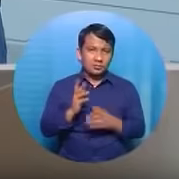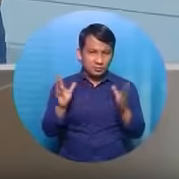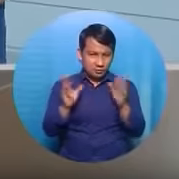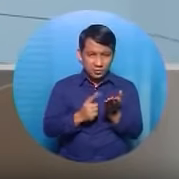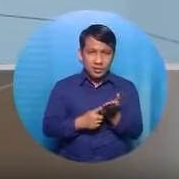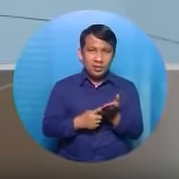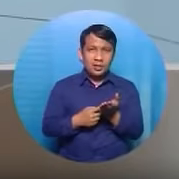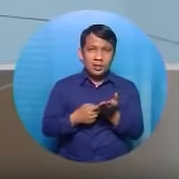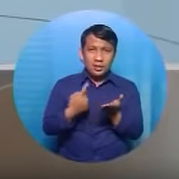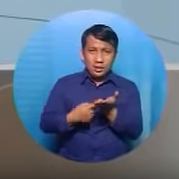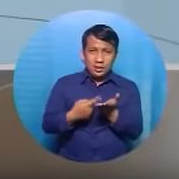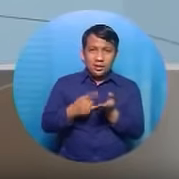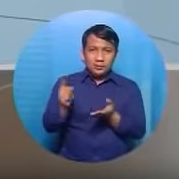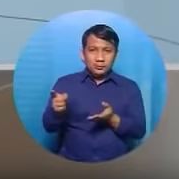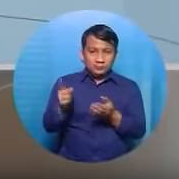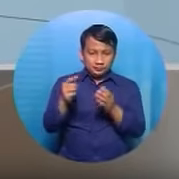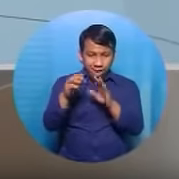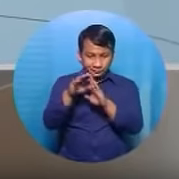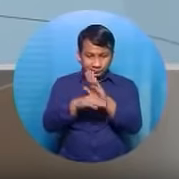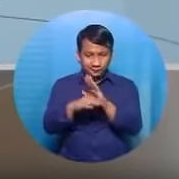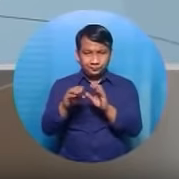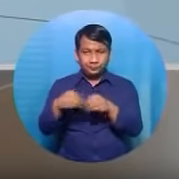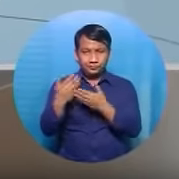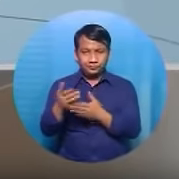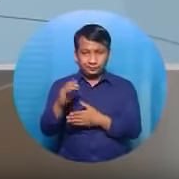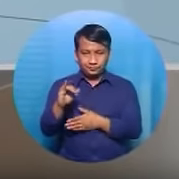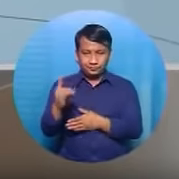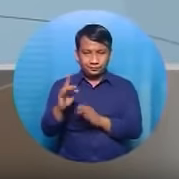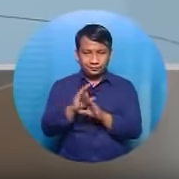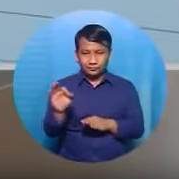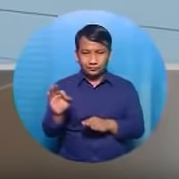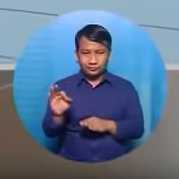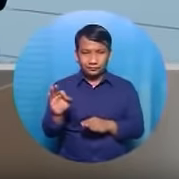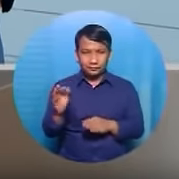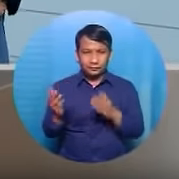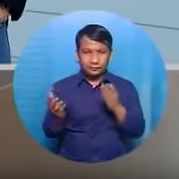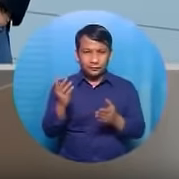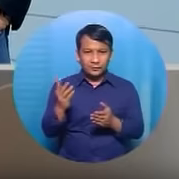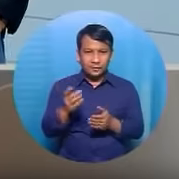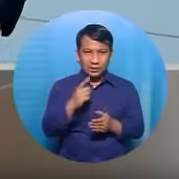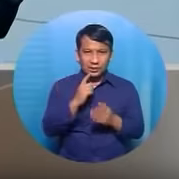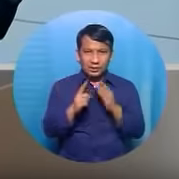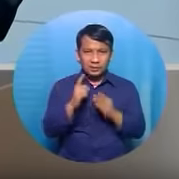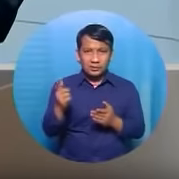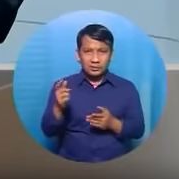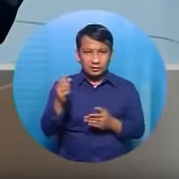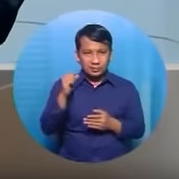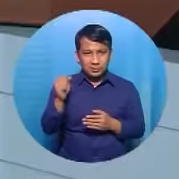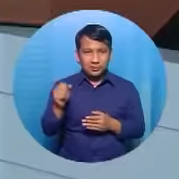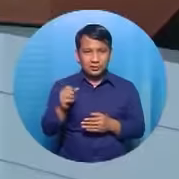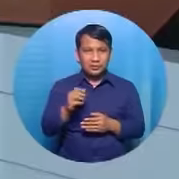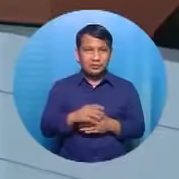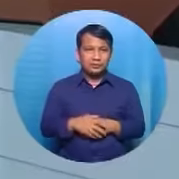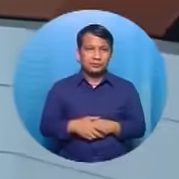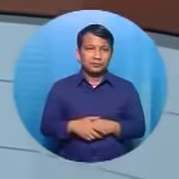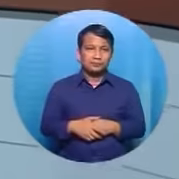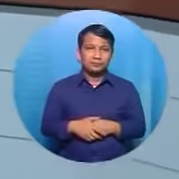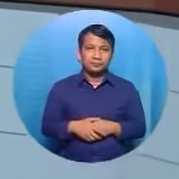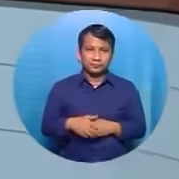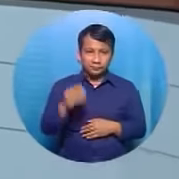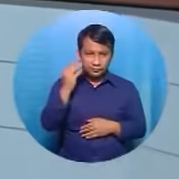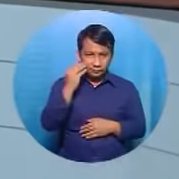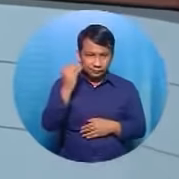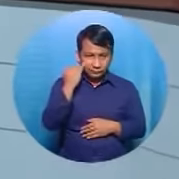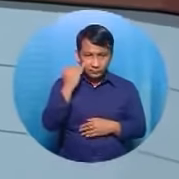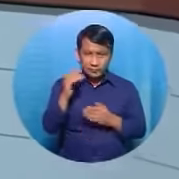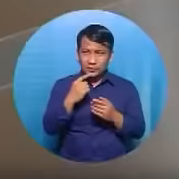yan sa usapan. Obligado si Miss, ibibigay ang ID. Sige, Mrs., huwag mo ibabang telepono. Usap kayo ni Sir, okay? Ni Major, okay. MJ, anong sabi